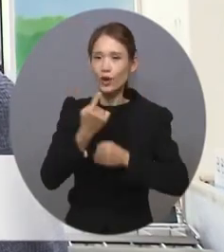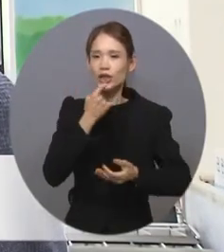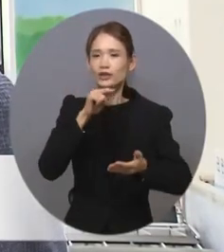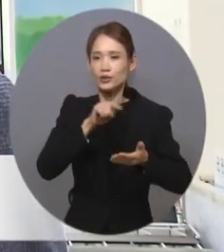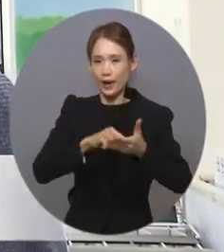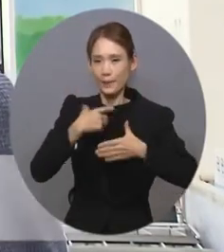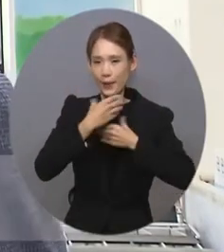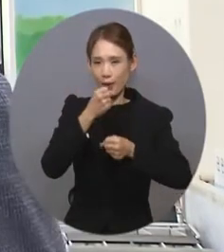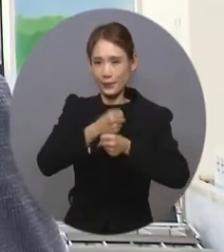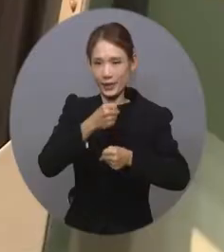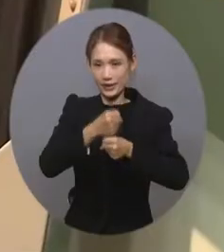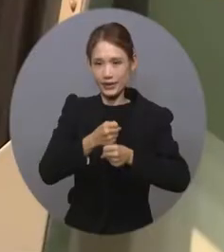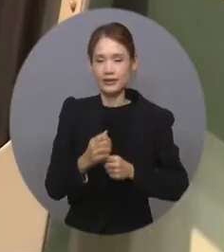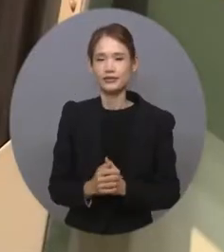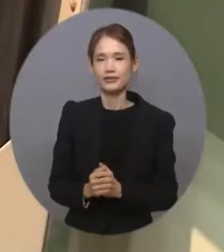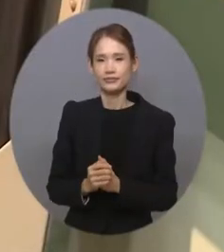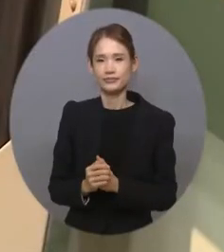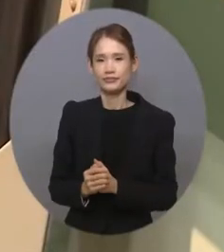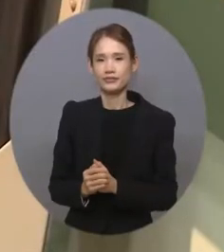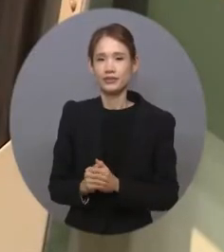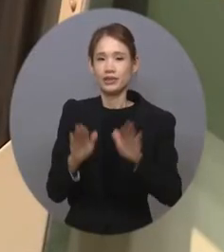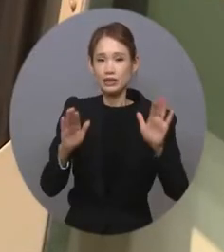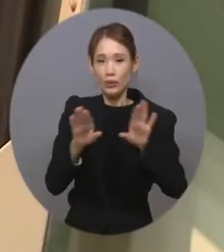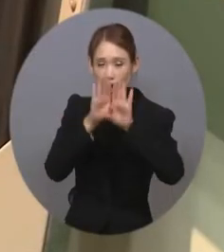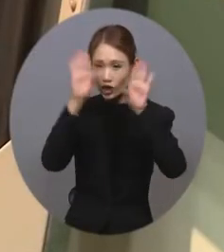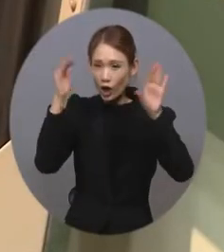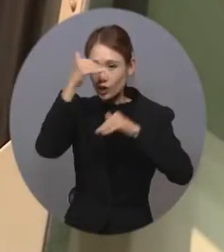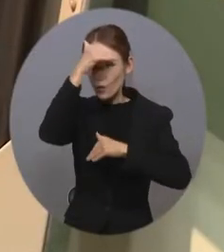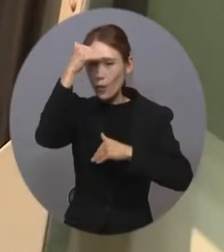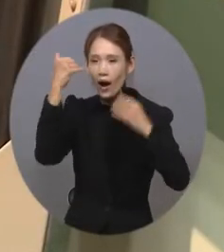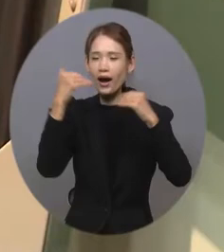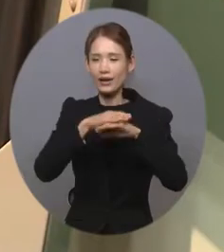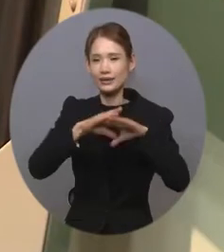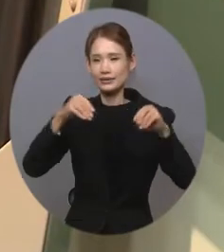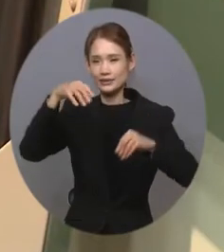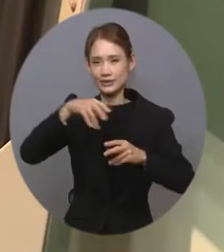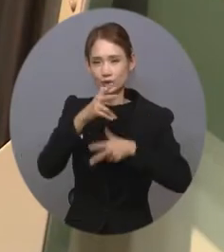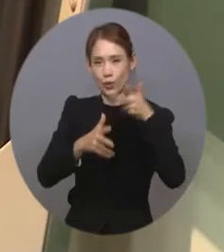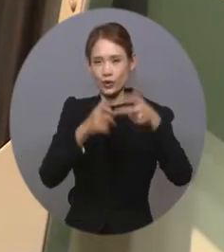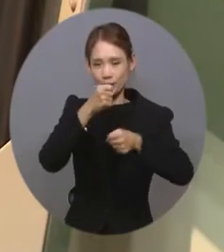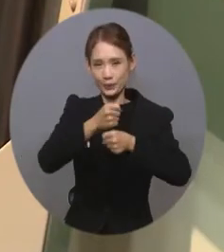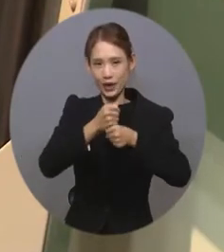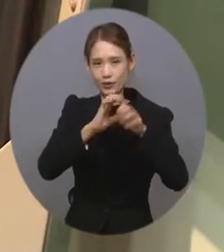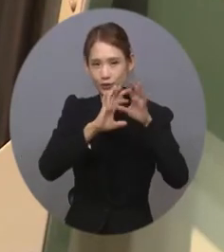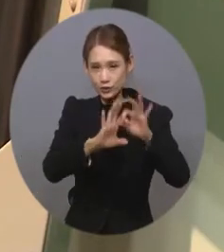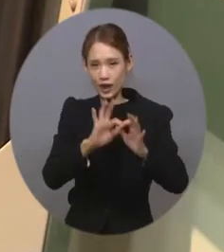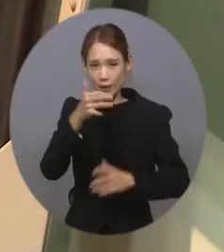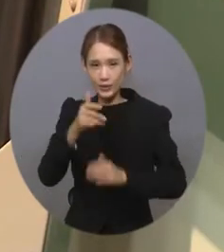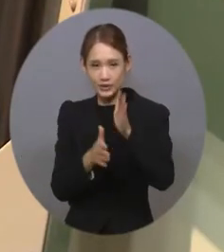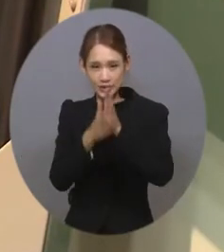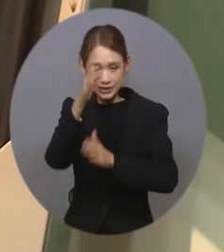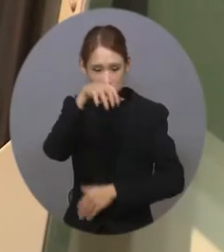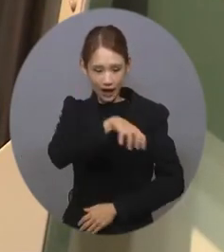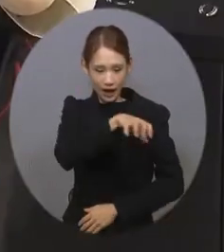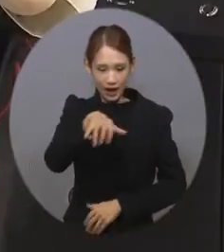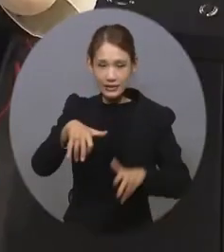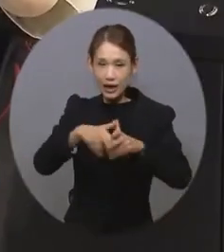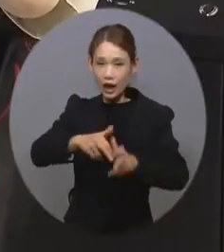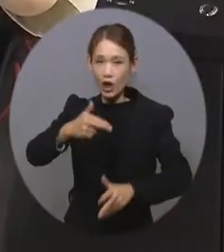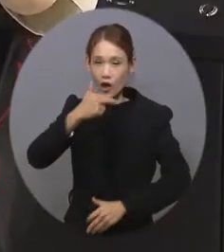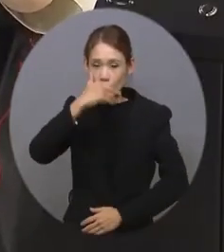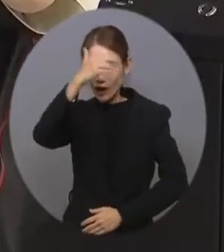만들어가겠습니다 이번 열린 관광지 조성사업 을 통해 남은 시내에 무장의 관광지를